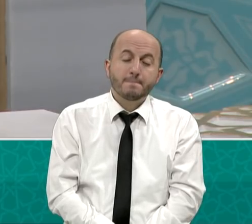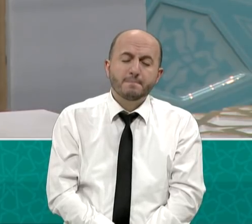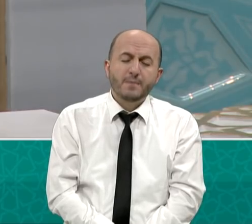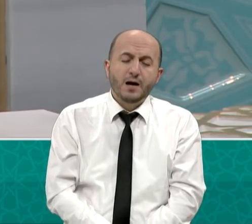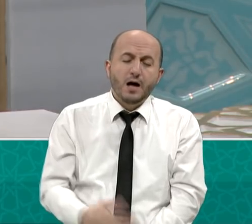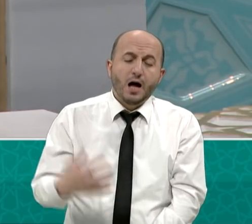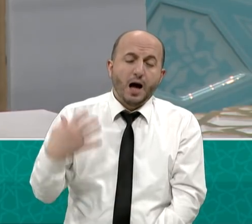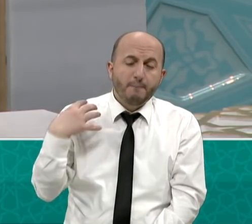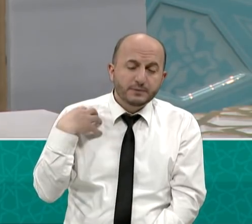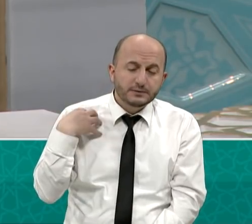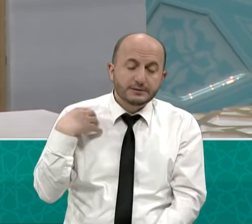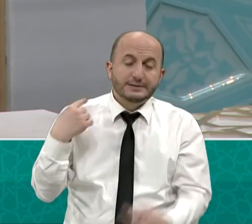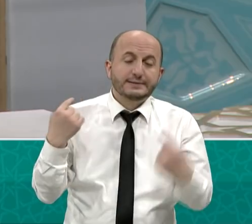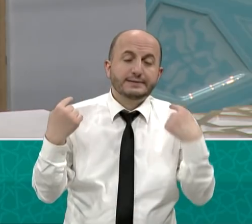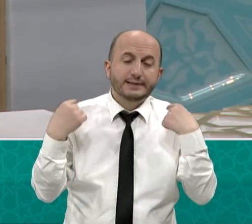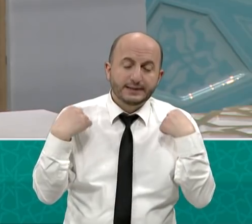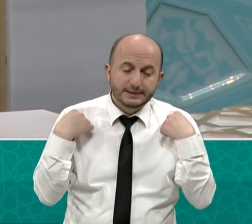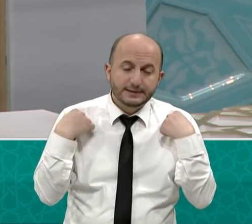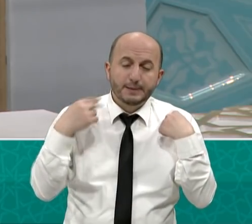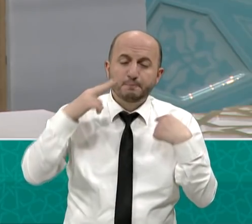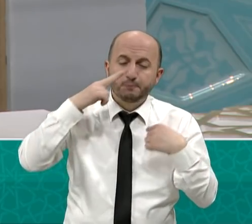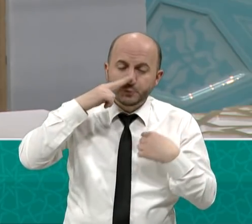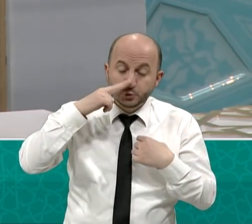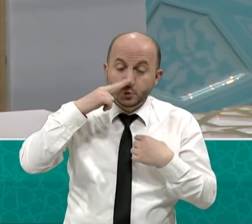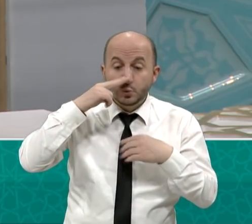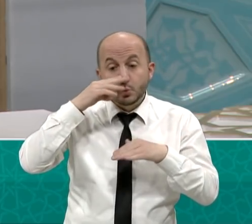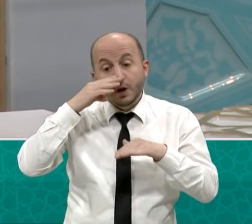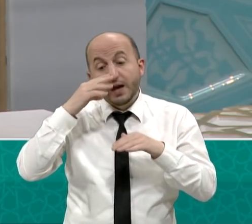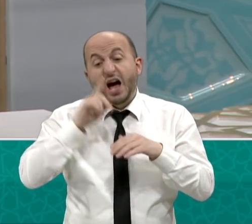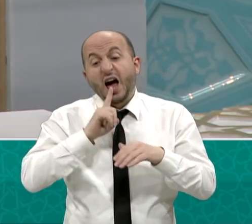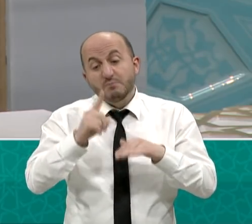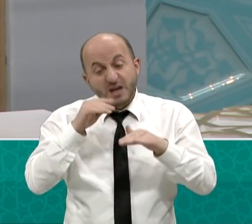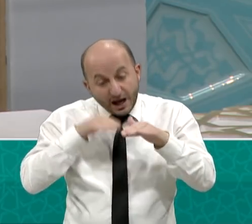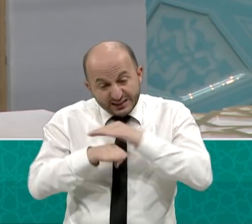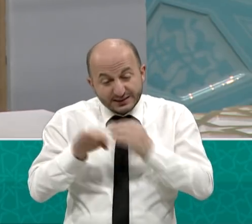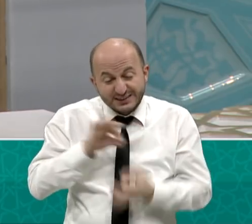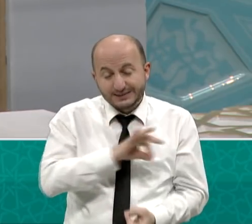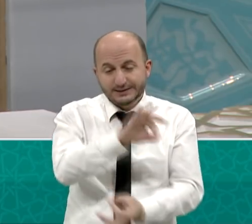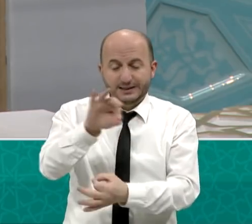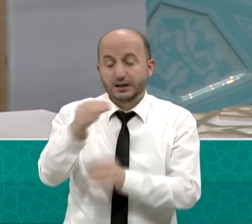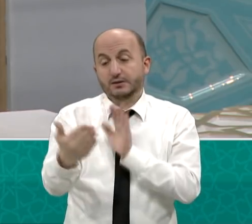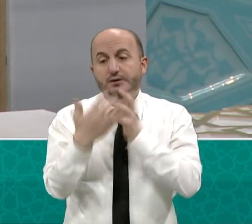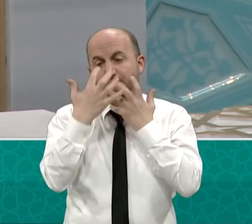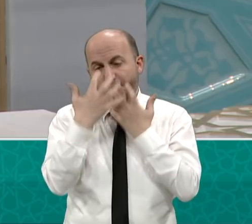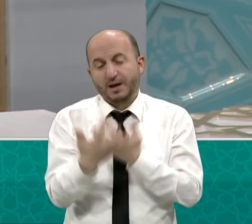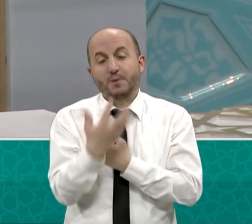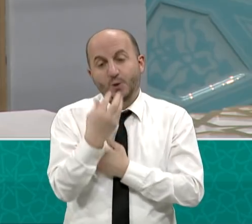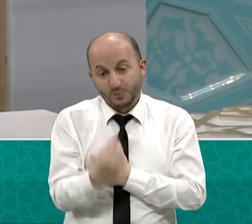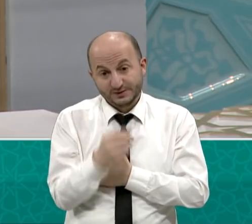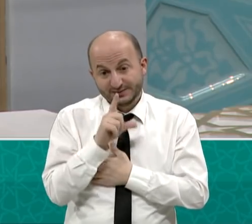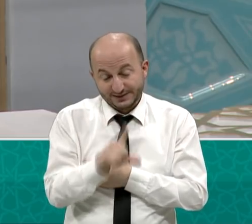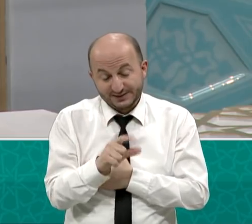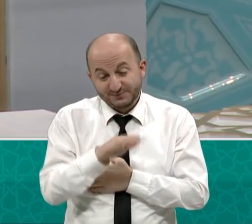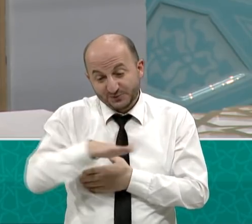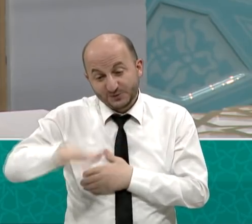olan insanlar, kendi riayeti altında bulunan insanlara karşı bu merhameti gösterebilmeli. Efendim,